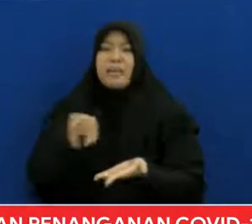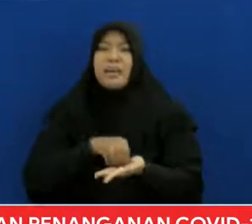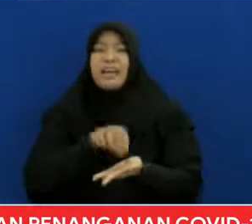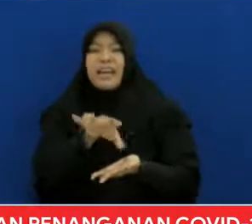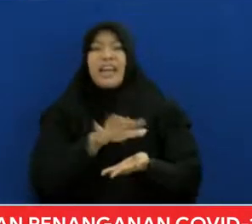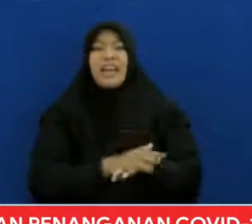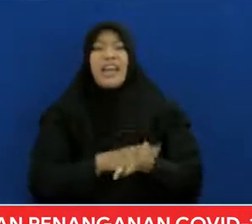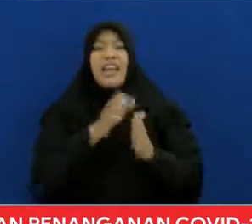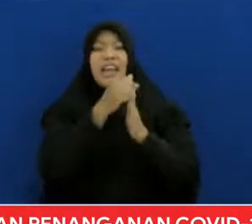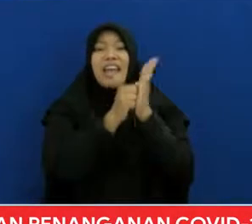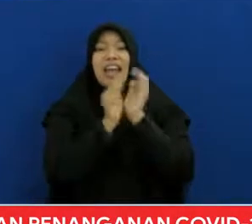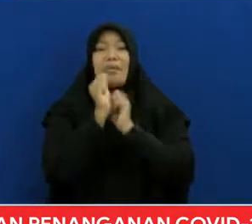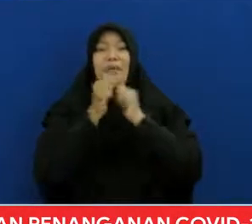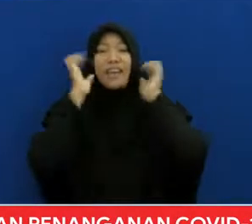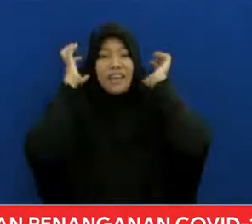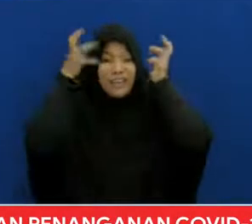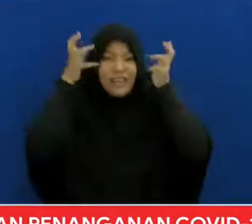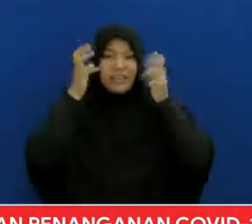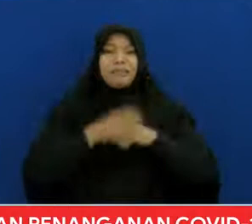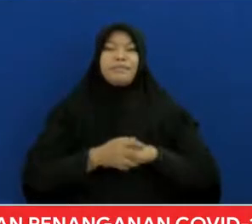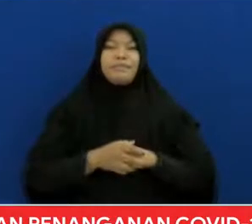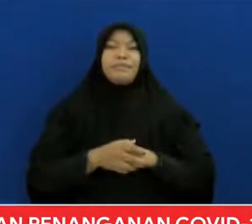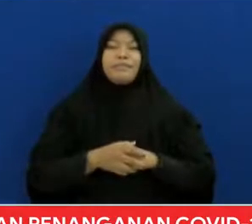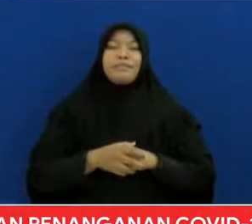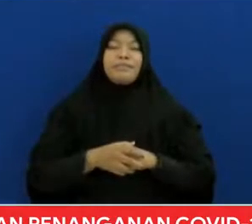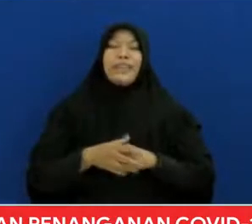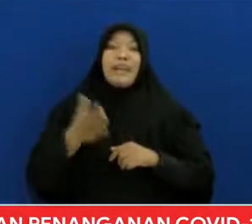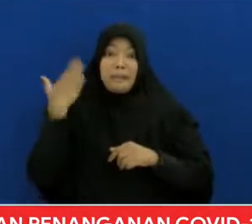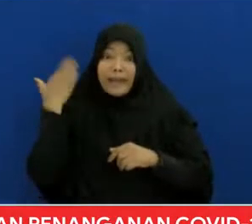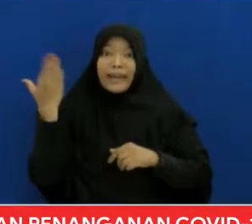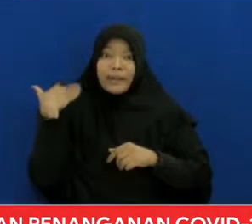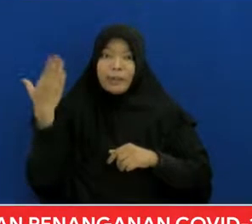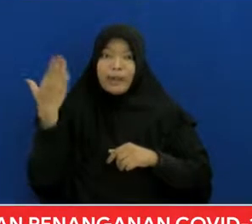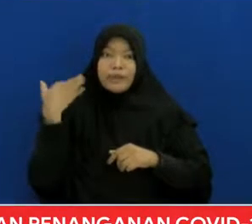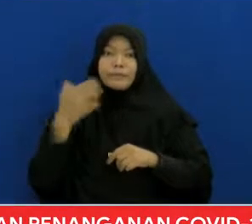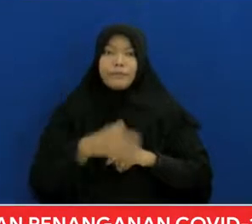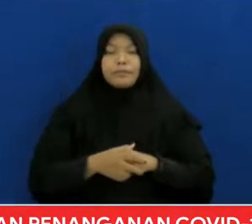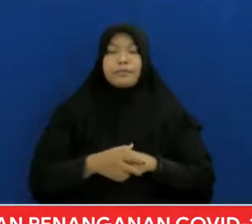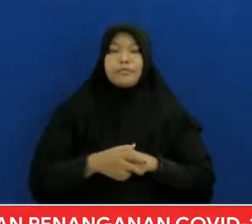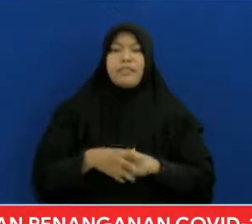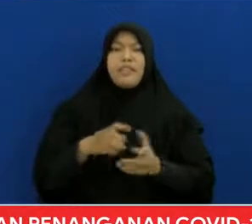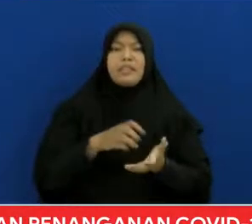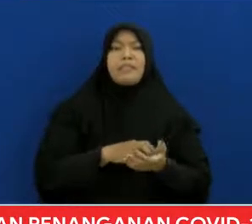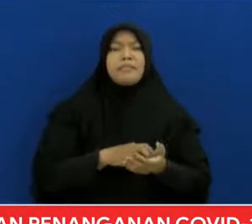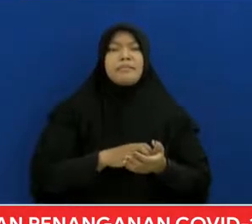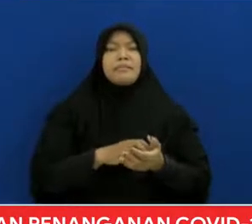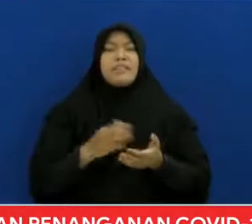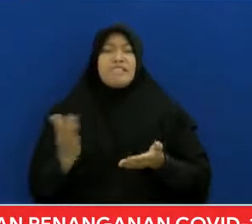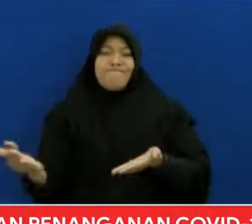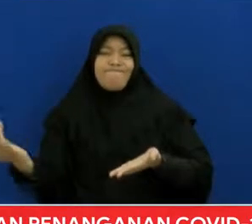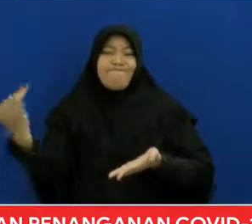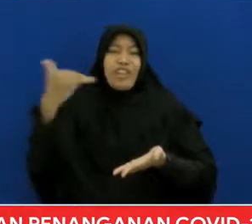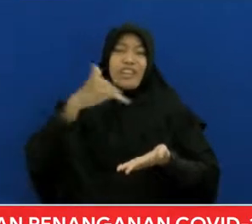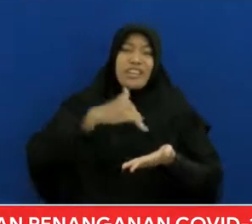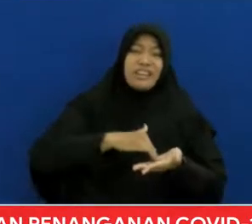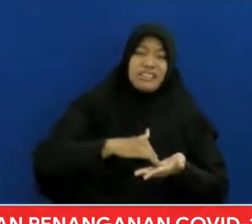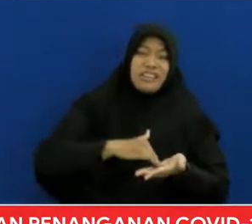di wilayah Sumatera Utara. Dengan terbukti kemarin didatang kiriman